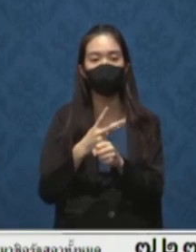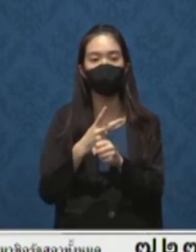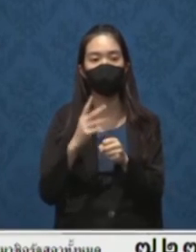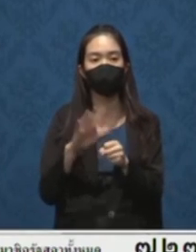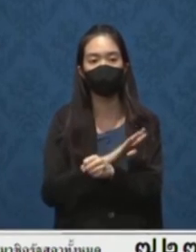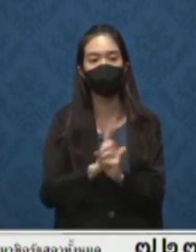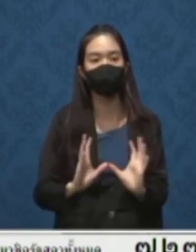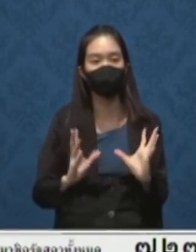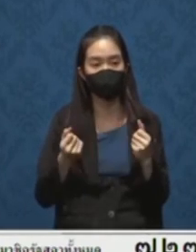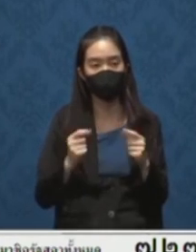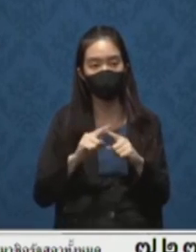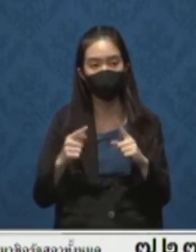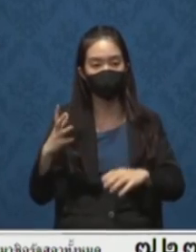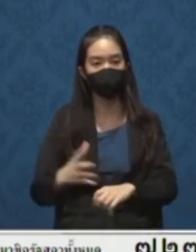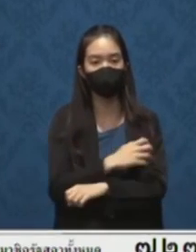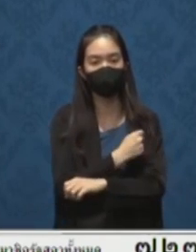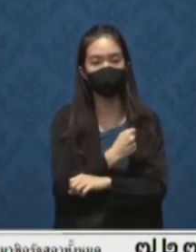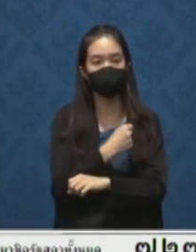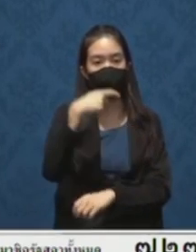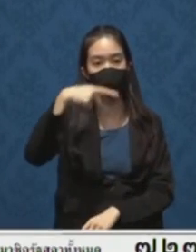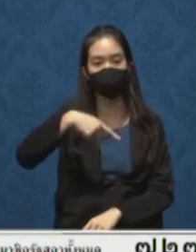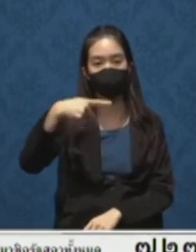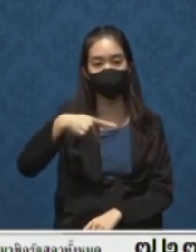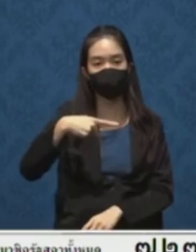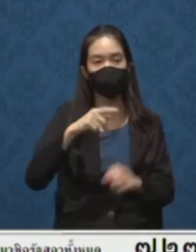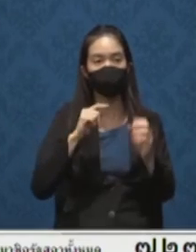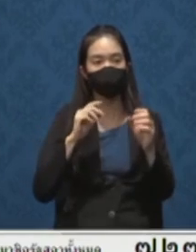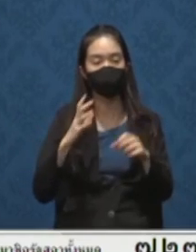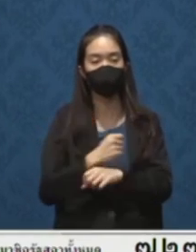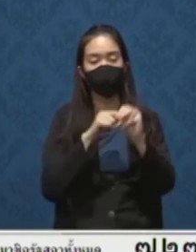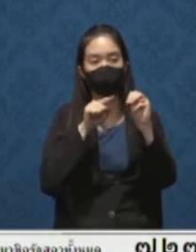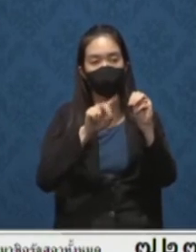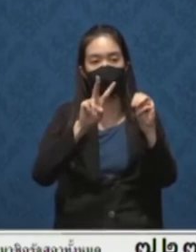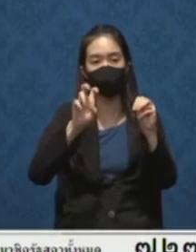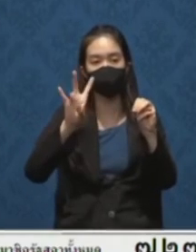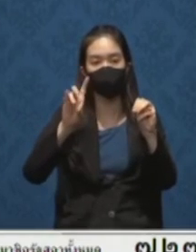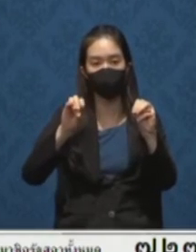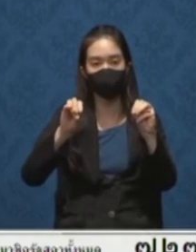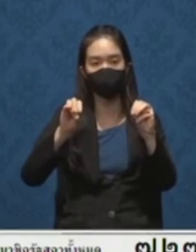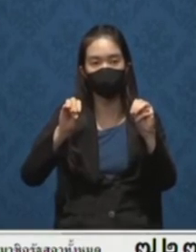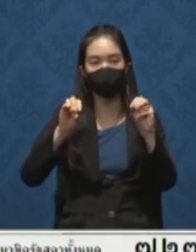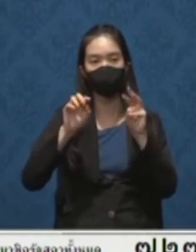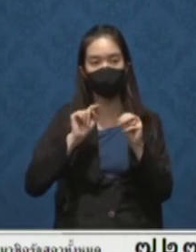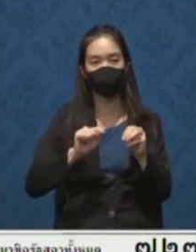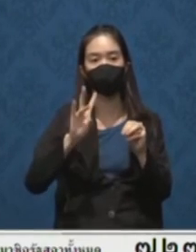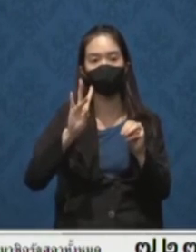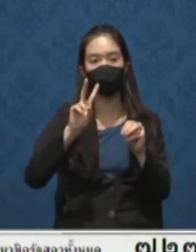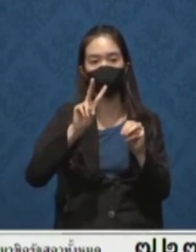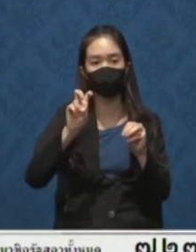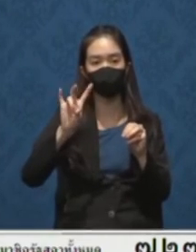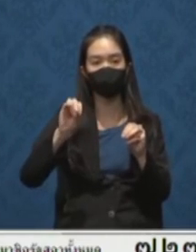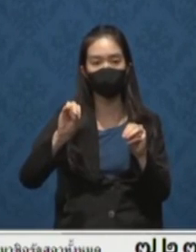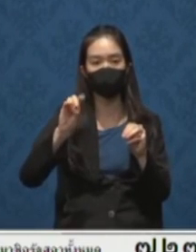อำนาจ หน้า ท พิเศษ นั้ ก็ อยู่ ใน มาตรา ตั้ง แต่ มาตรา 270มาตรา 271